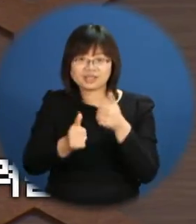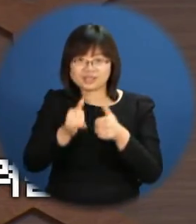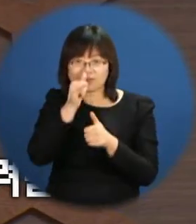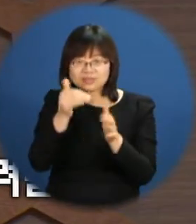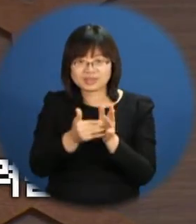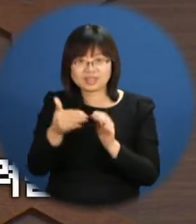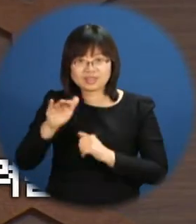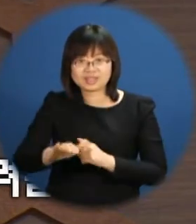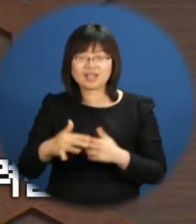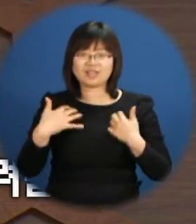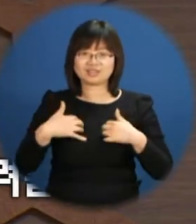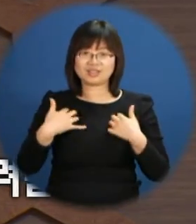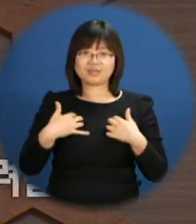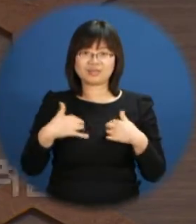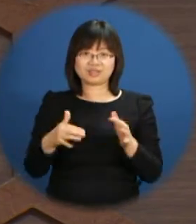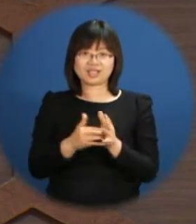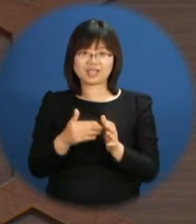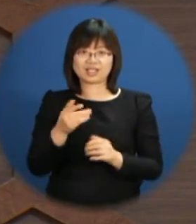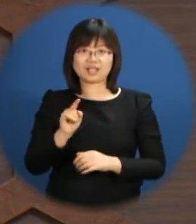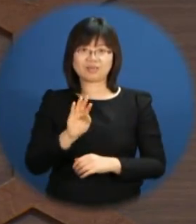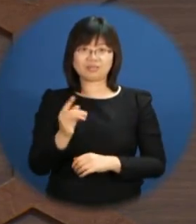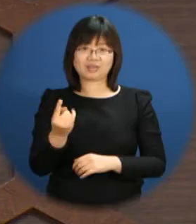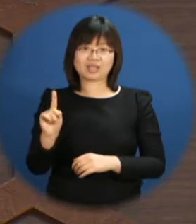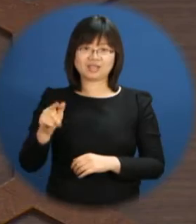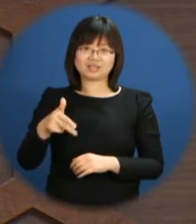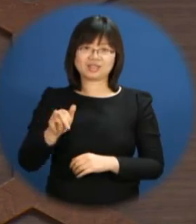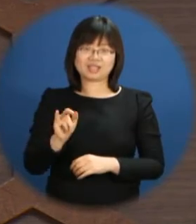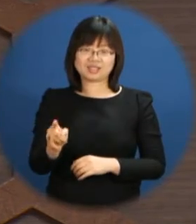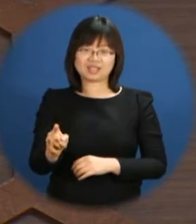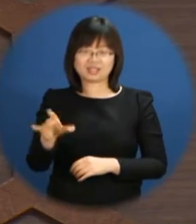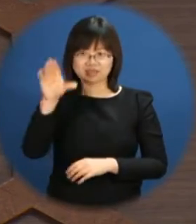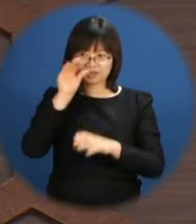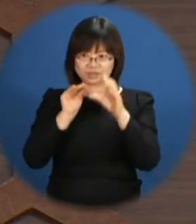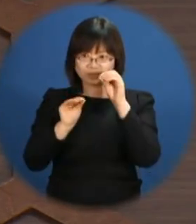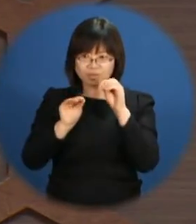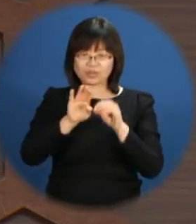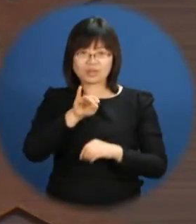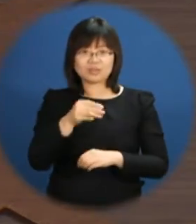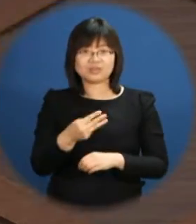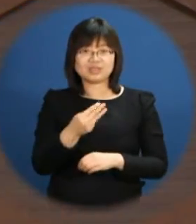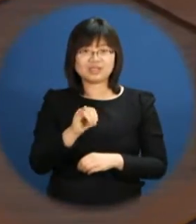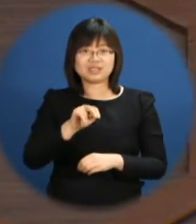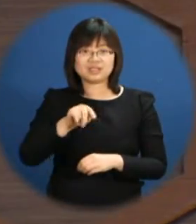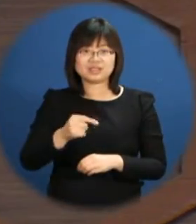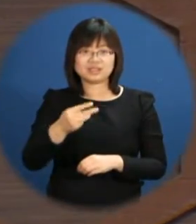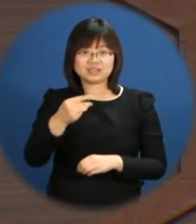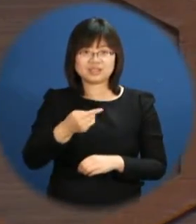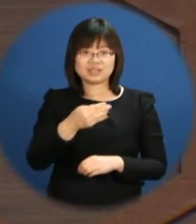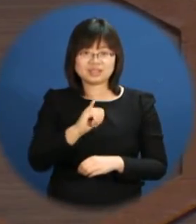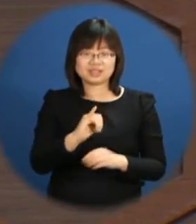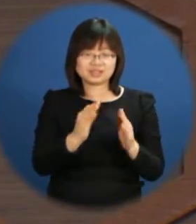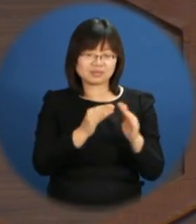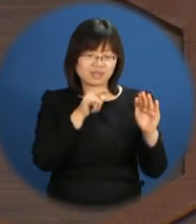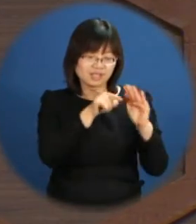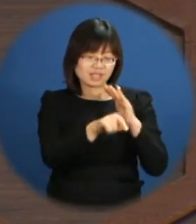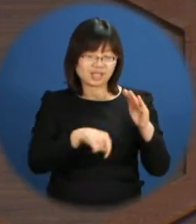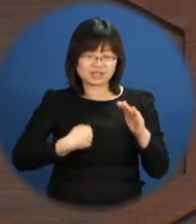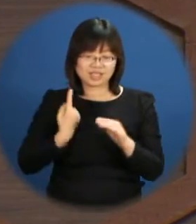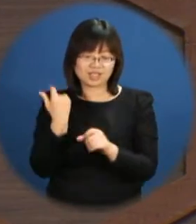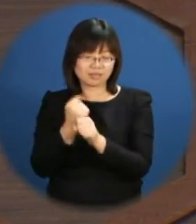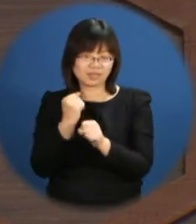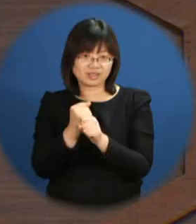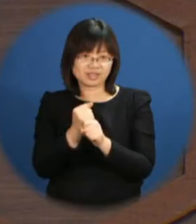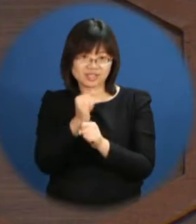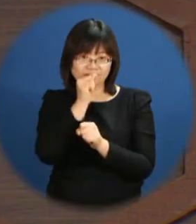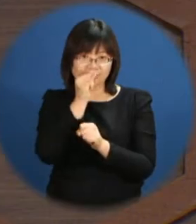아 재미있더라 하니까 아버지가 다 듣고 이제 프리스트 이집의 간 후에 자기가 그걸 또 해가 지고 이제